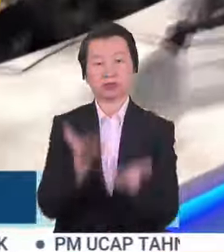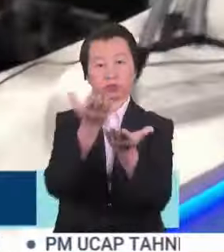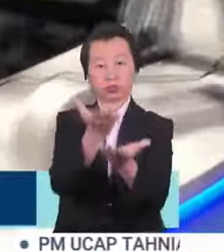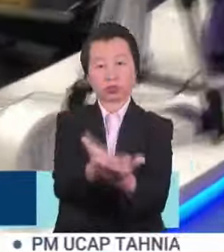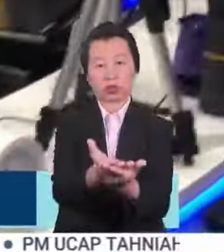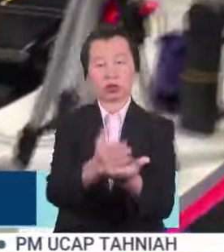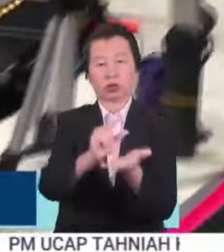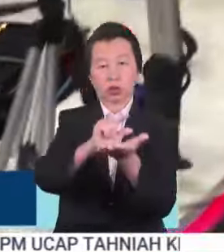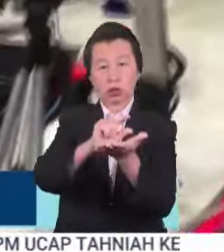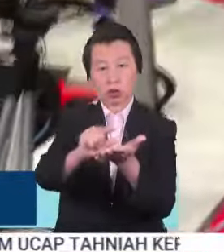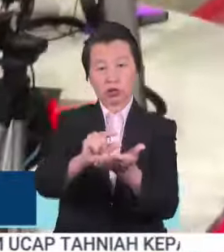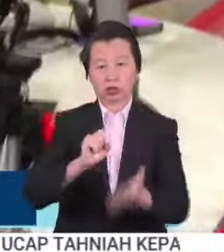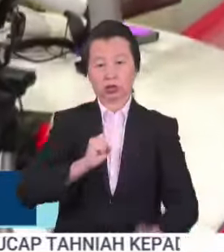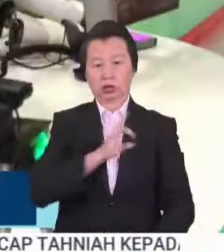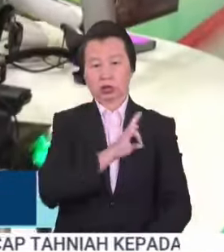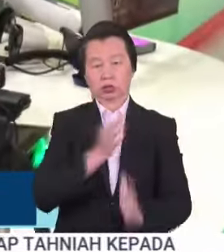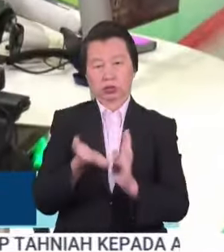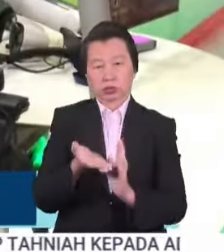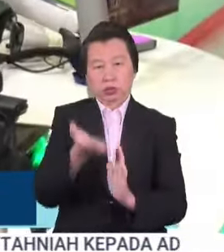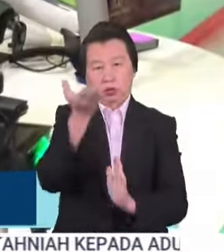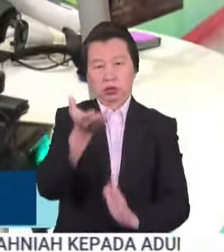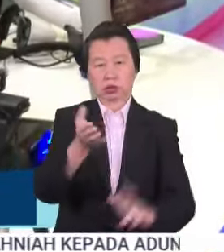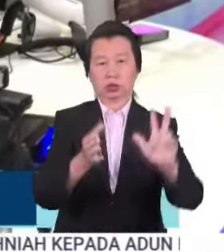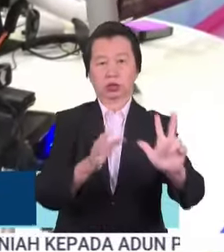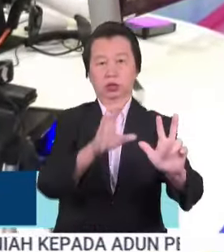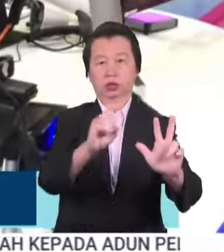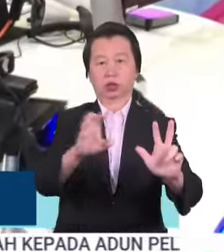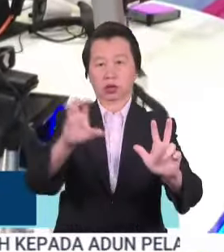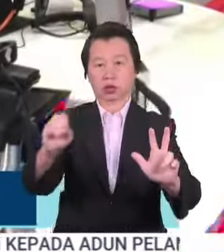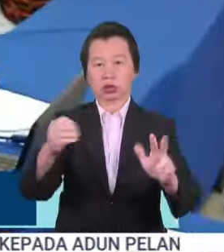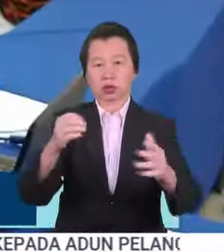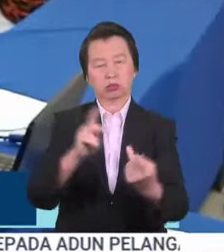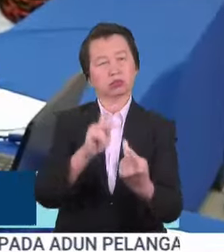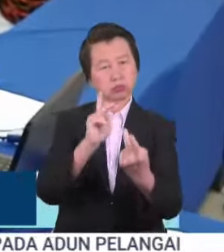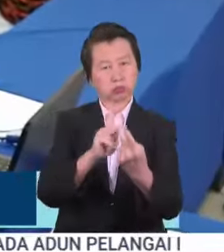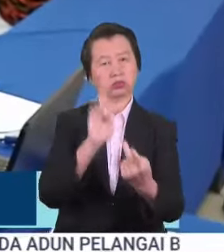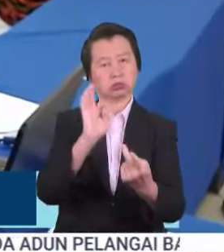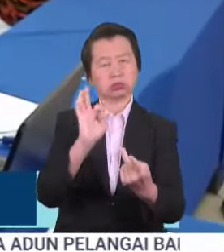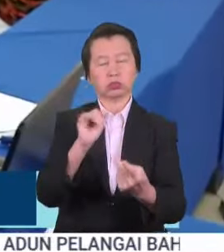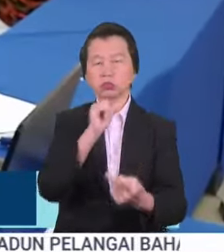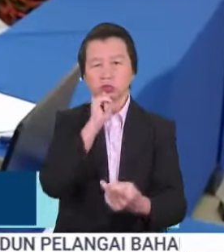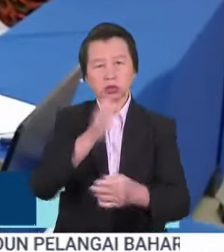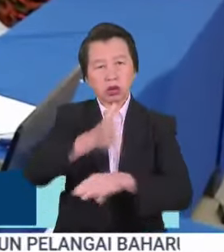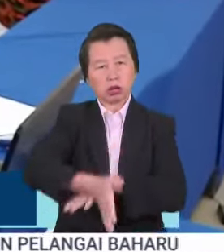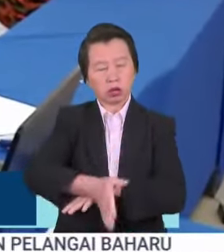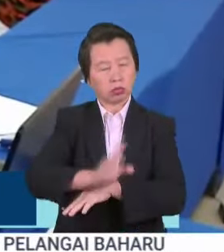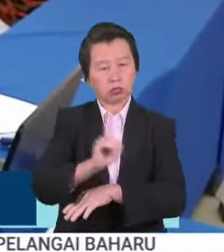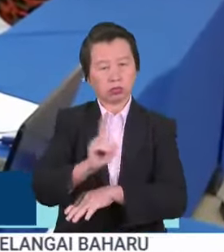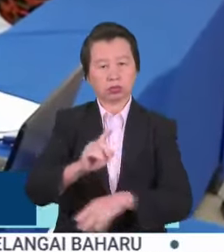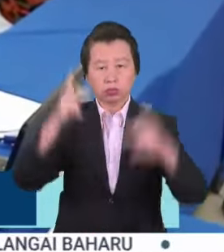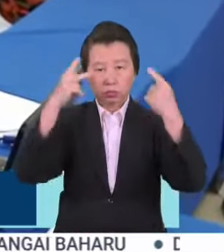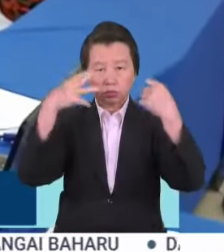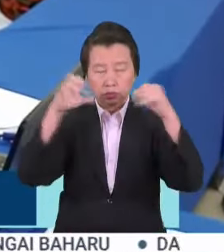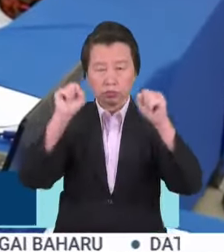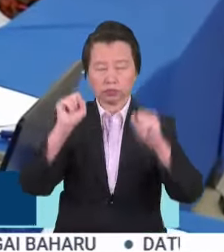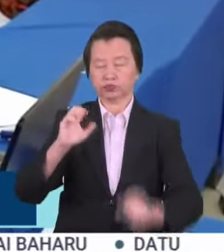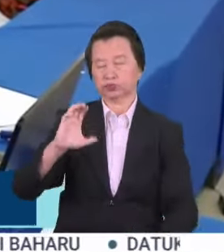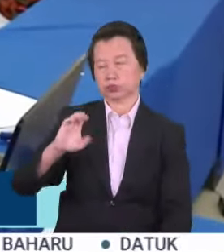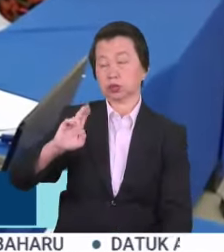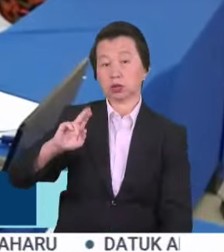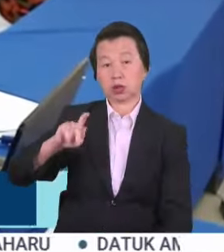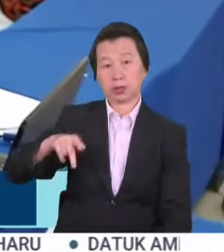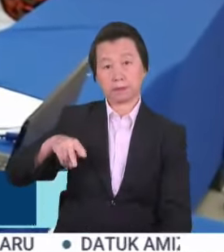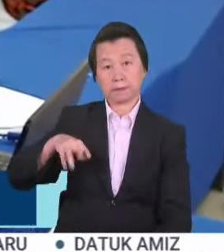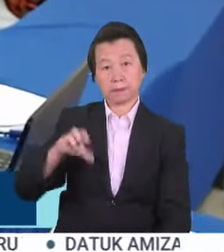Cadangan supaya gaji penjawat awam dinaikkan sebanyak RM300 adalah munasabah dan tidak keterlaluan. Presiden QPEX berkata ia